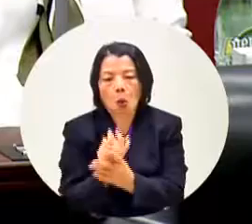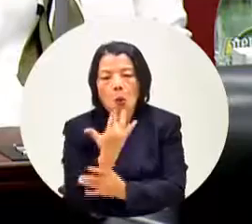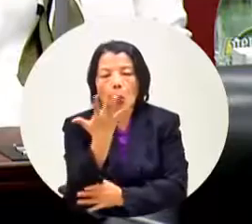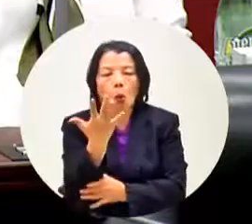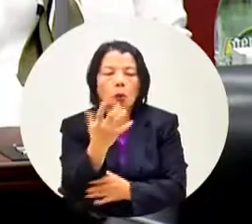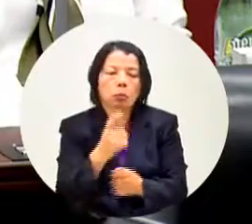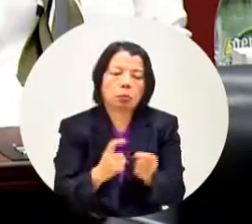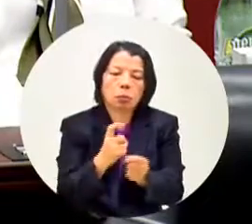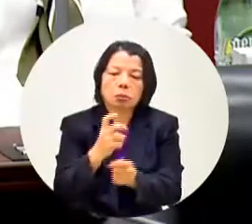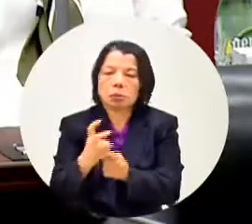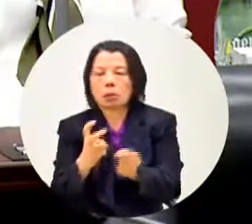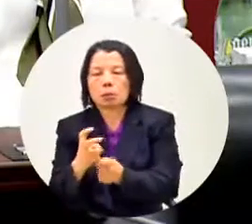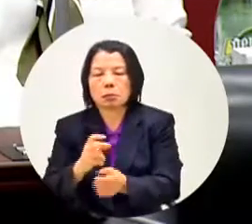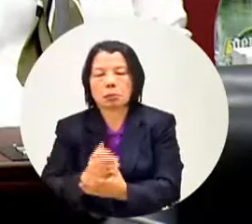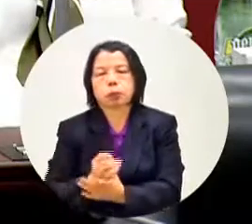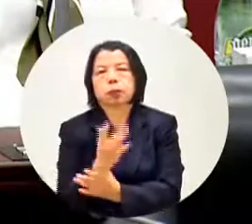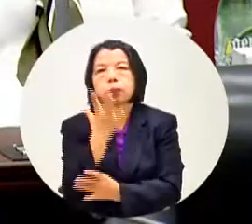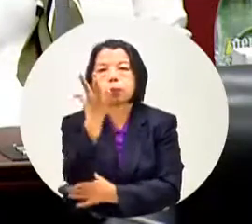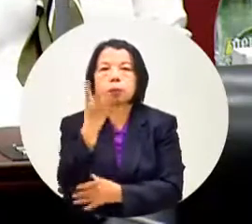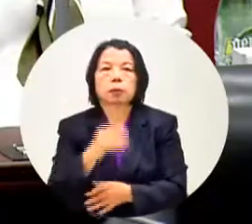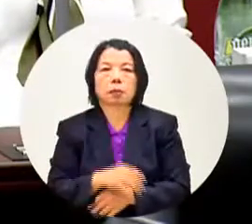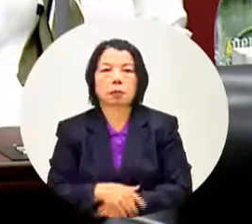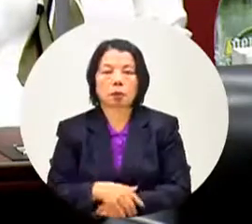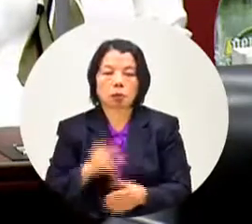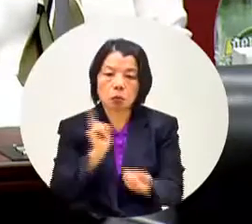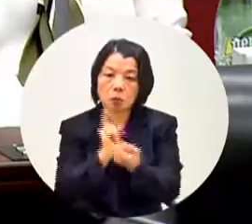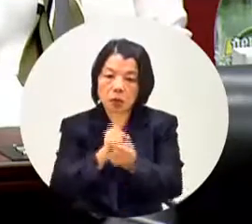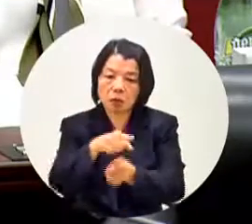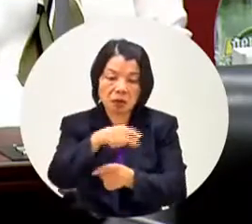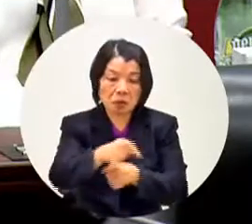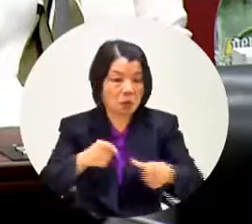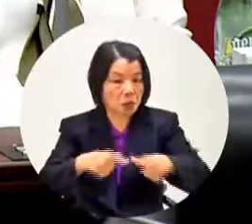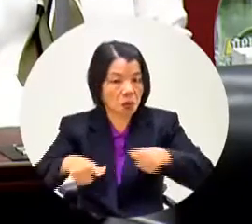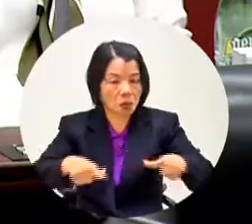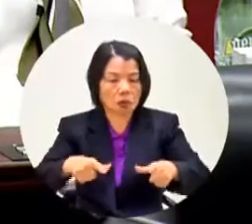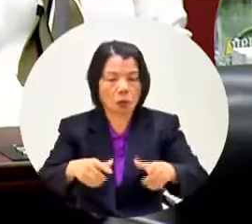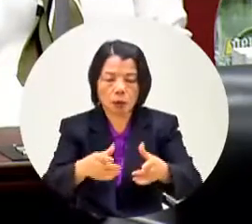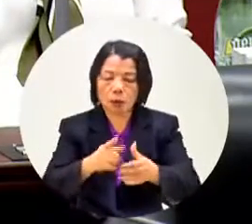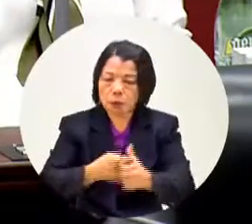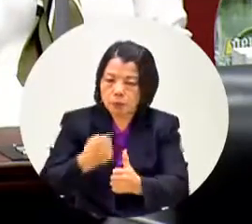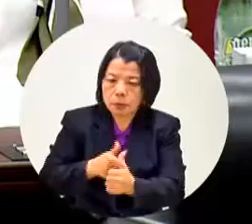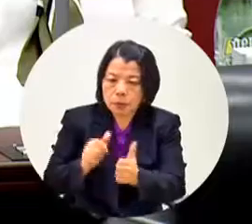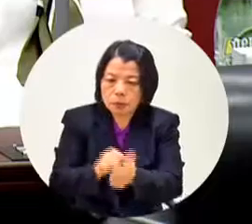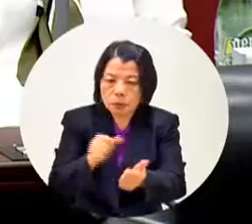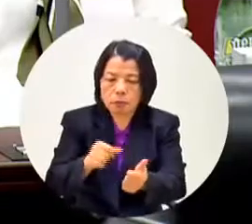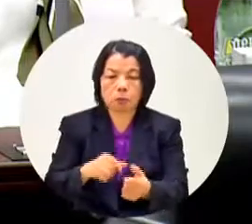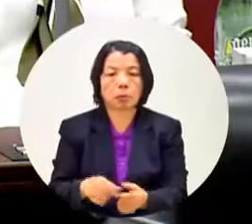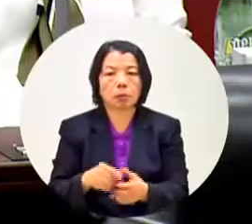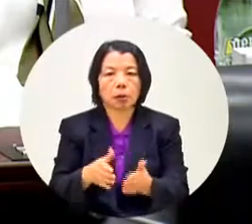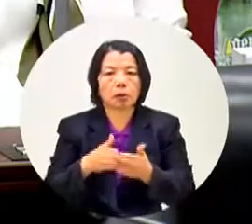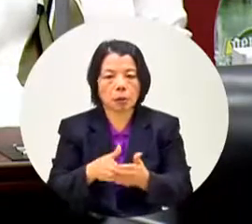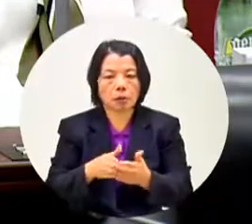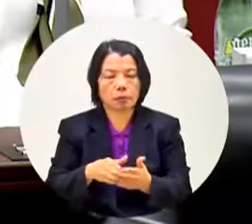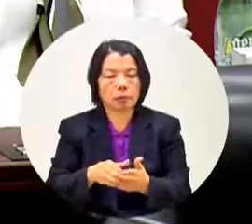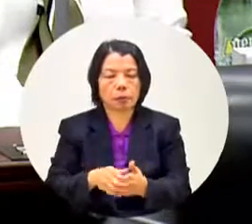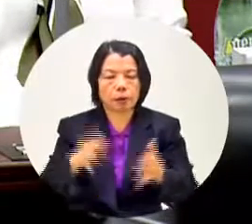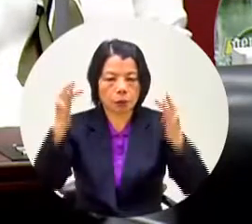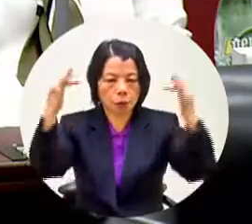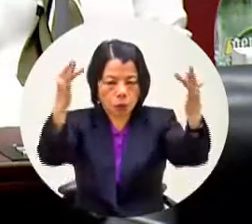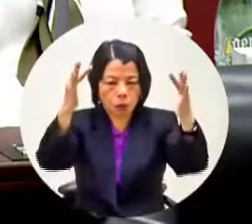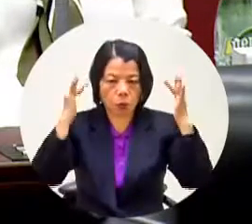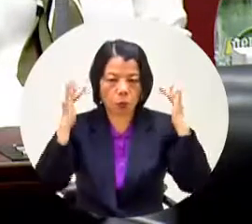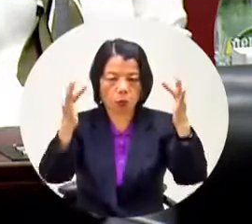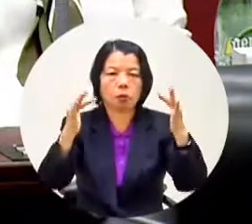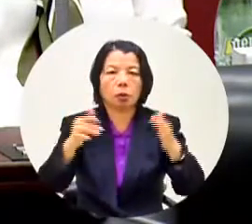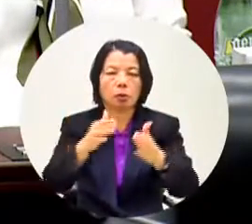问题，就是第一个问题就是光秃秃没有遮荫的亲子公园。嘿，市长，你会想带你的